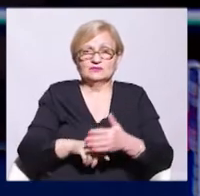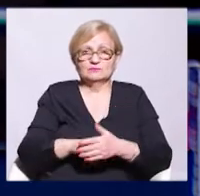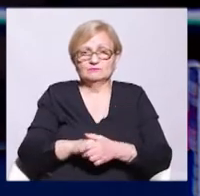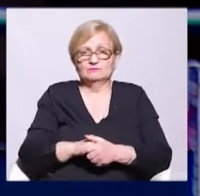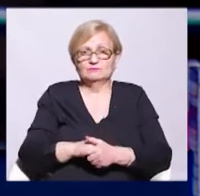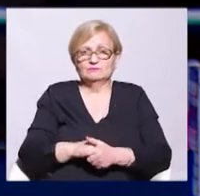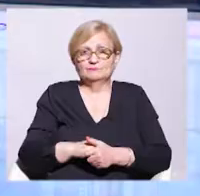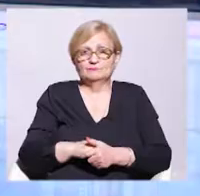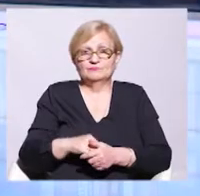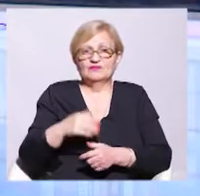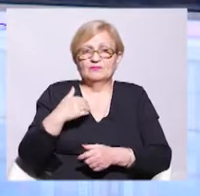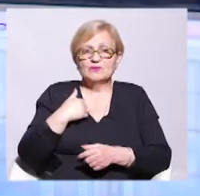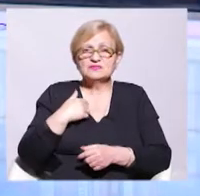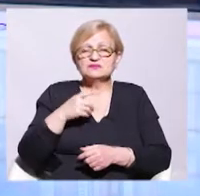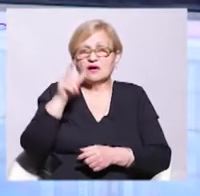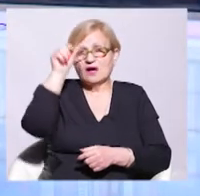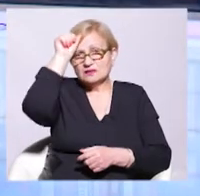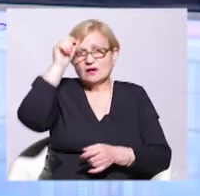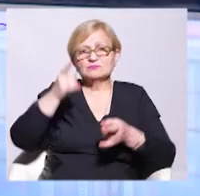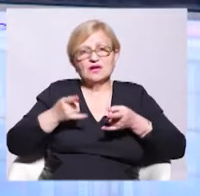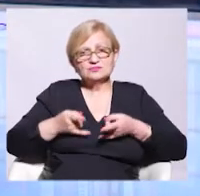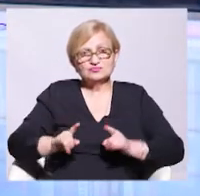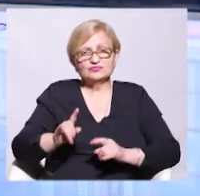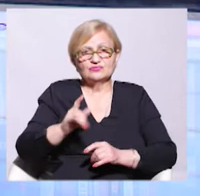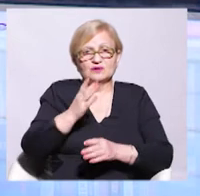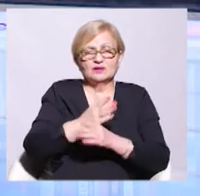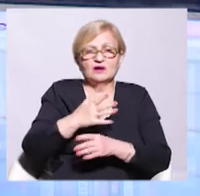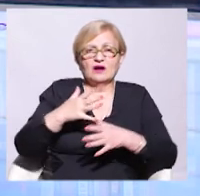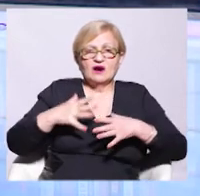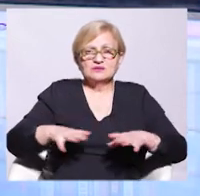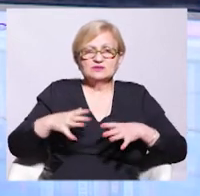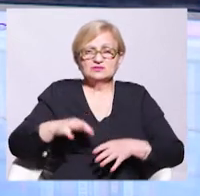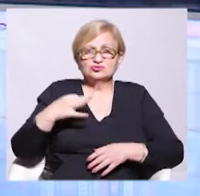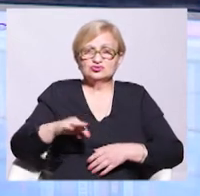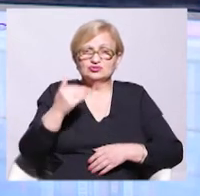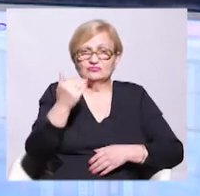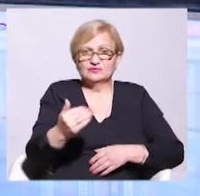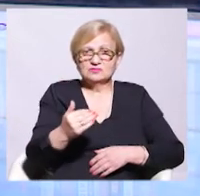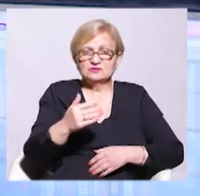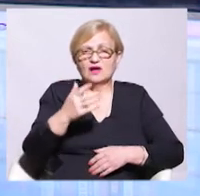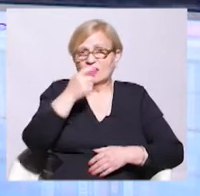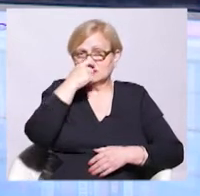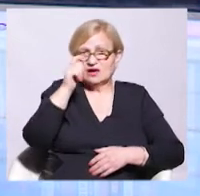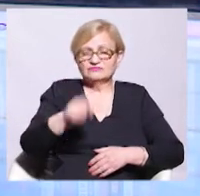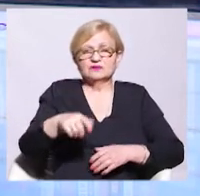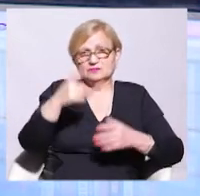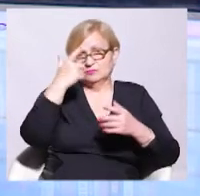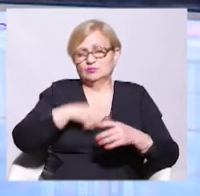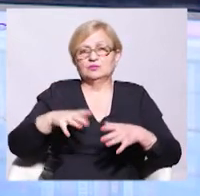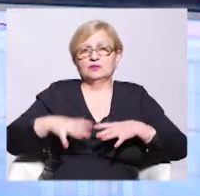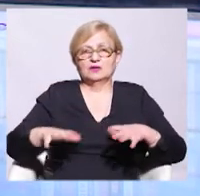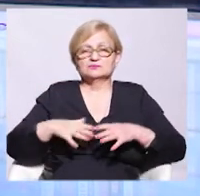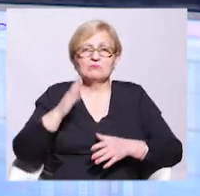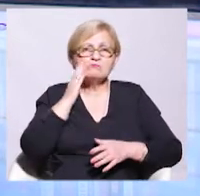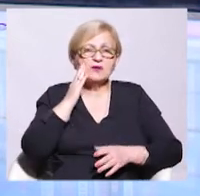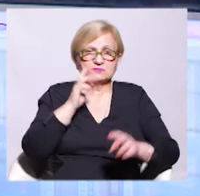Მეცა ადამის შვილი ვარ, თქვენსავით შვილი ქართლისა, თავდადებული ქვეყნისთვის, მაძიებელი